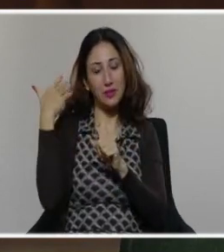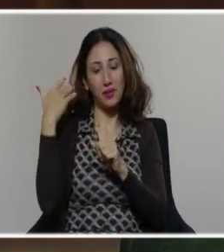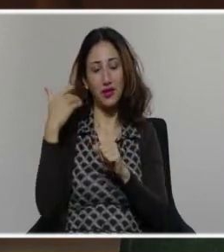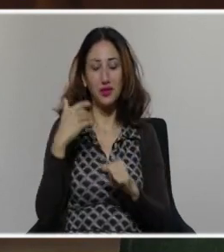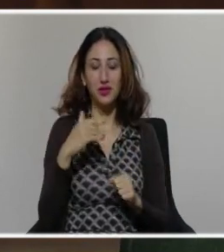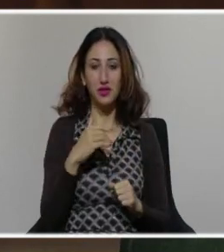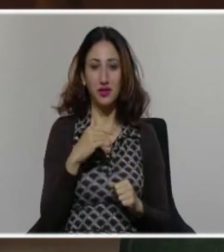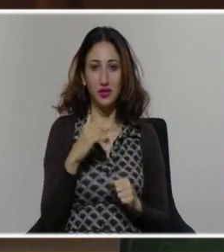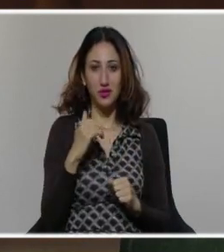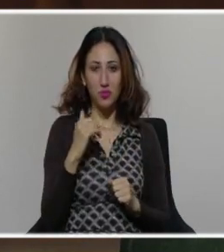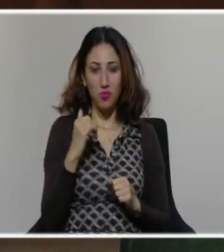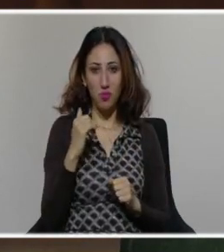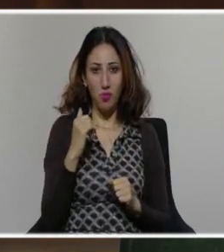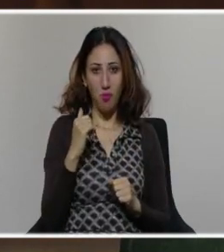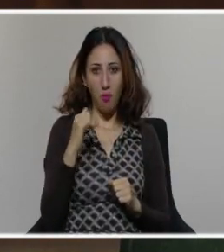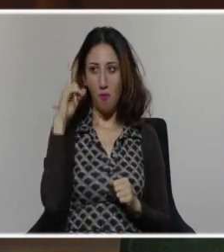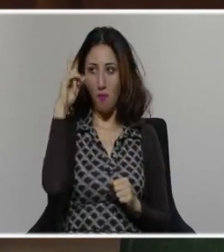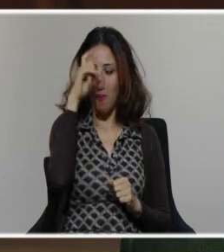فعلا يعني